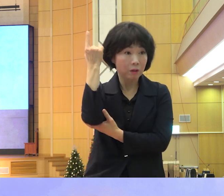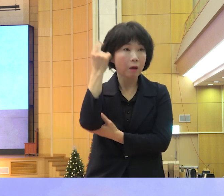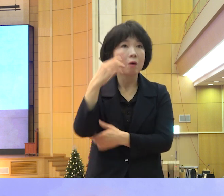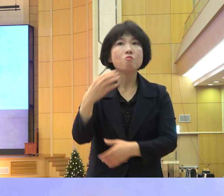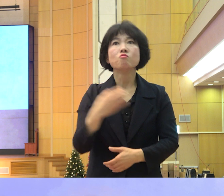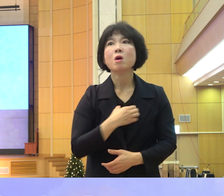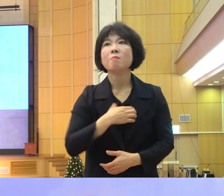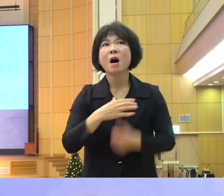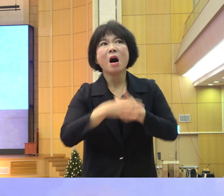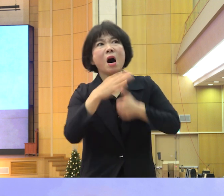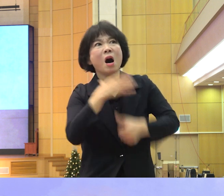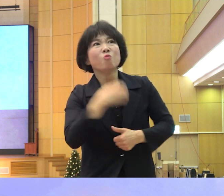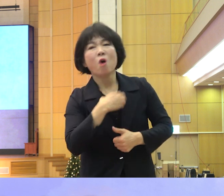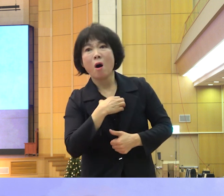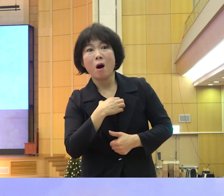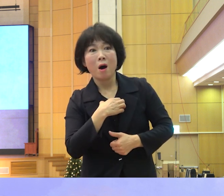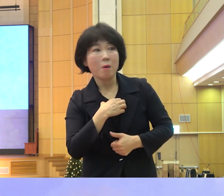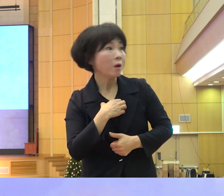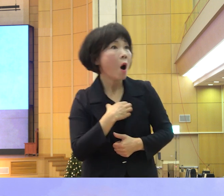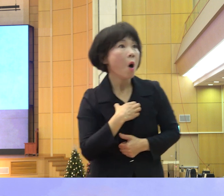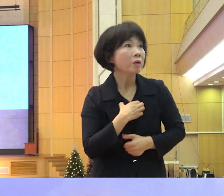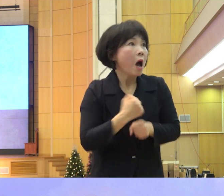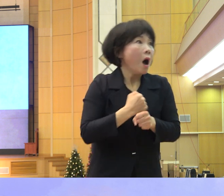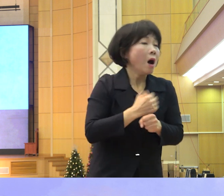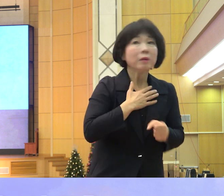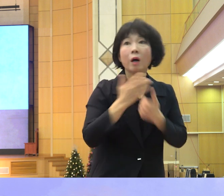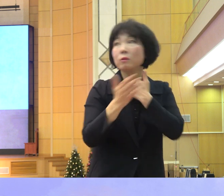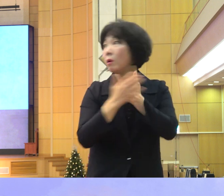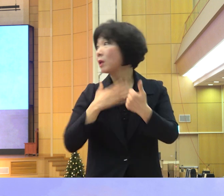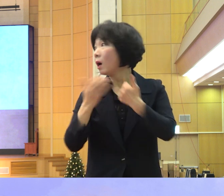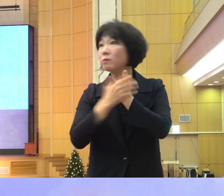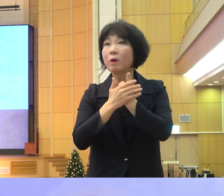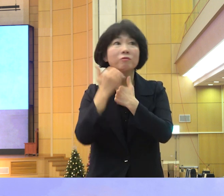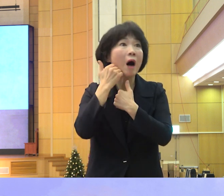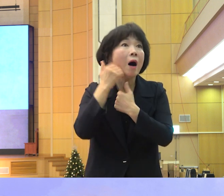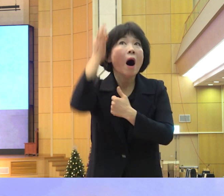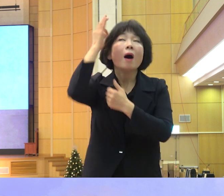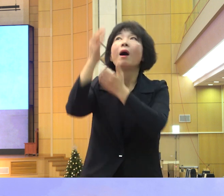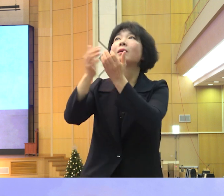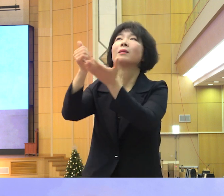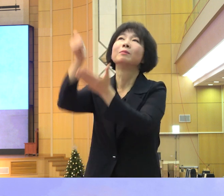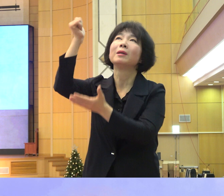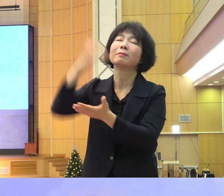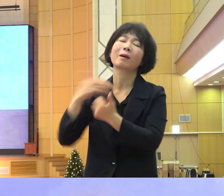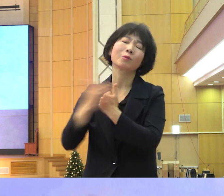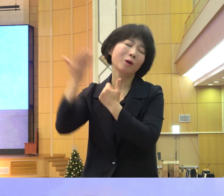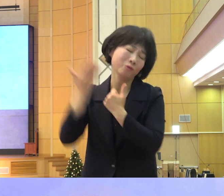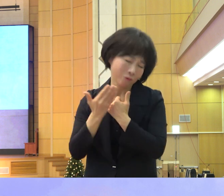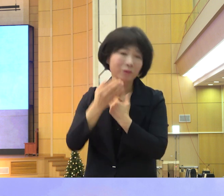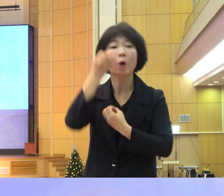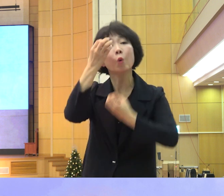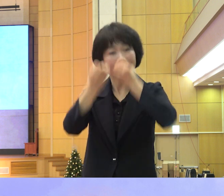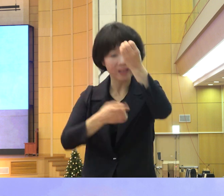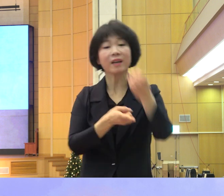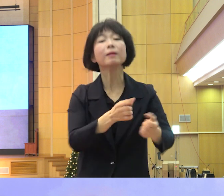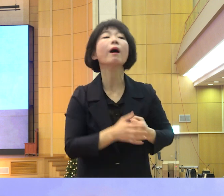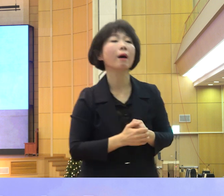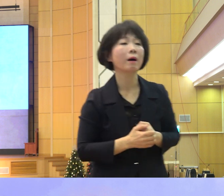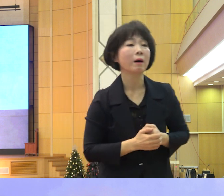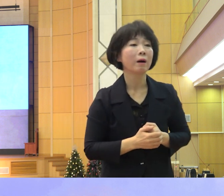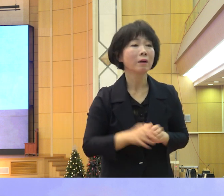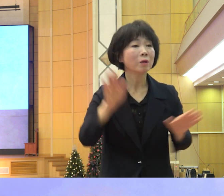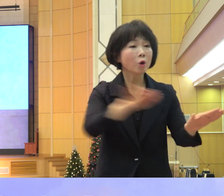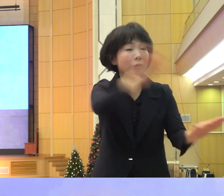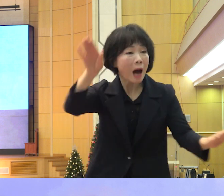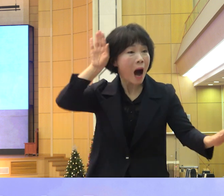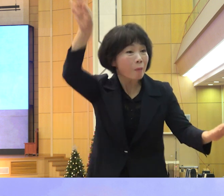올꼬. 천지를 지으신 하나님이 나를 도와주시리로다. 할렐루야. 환난이